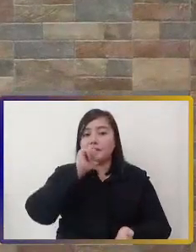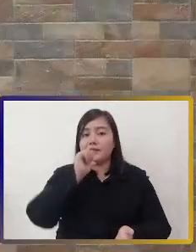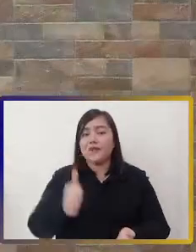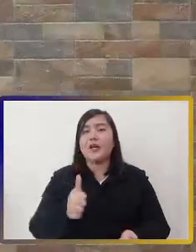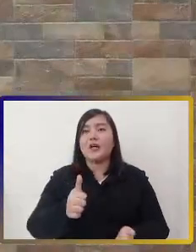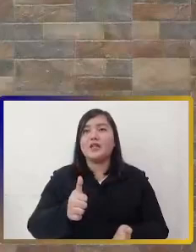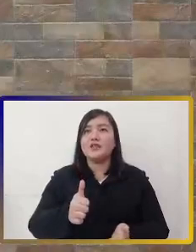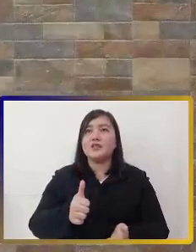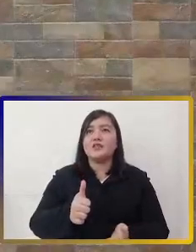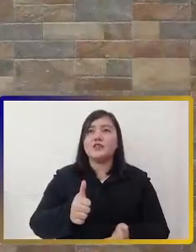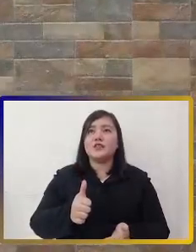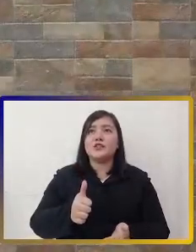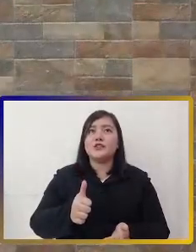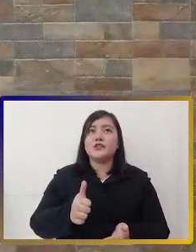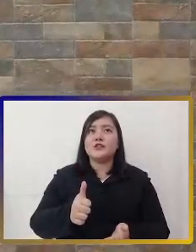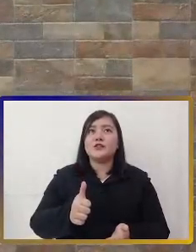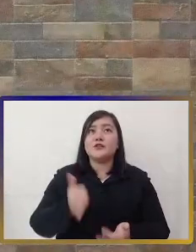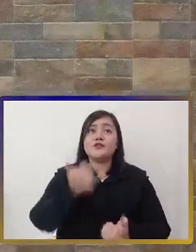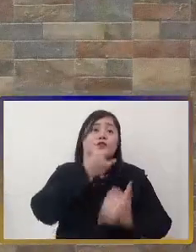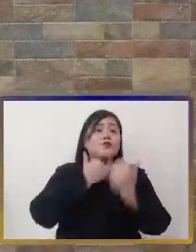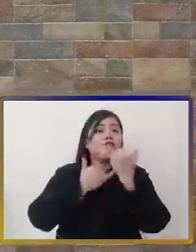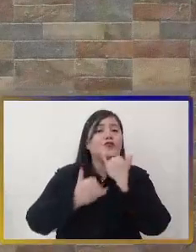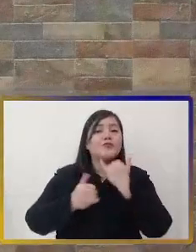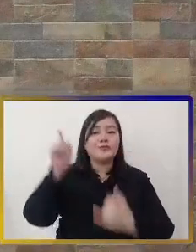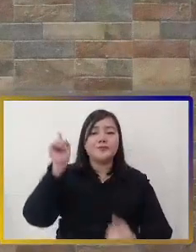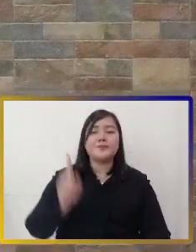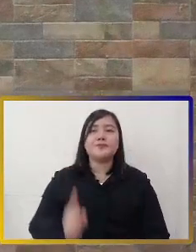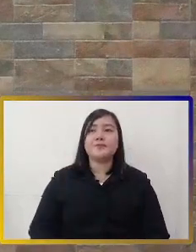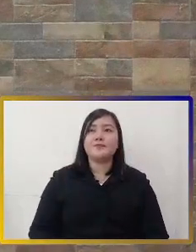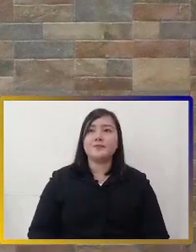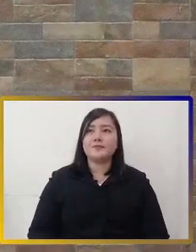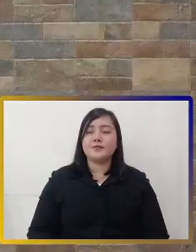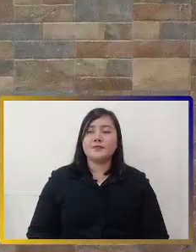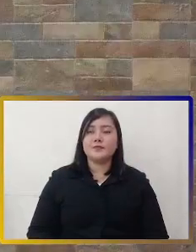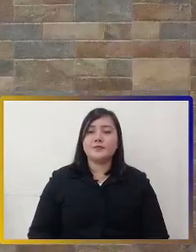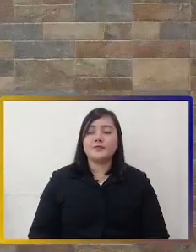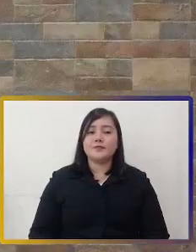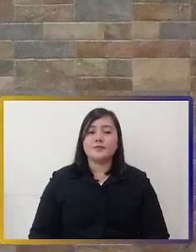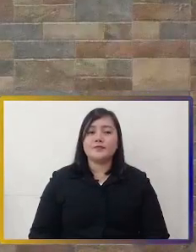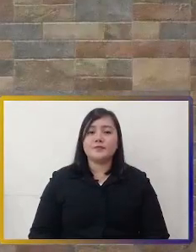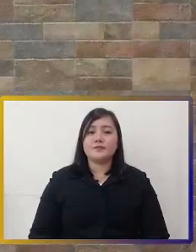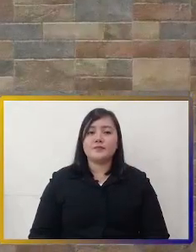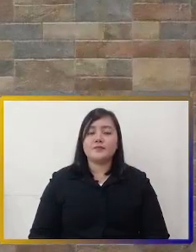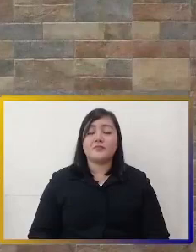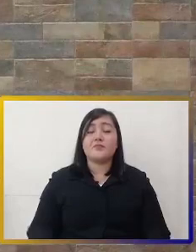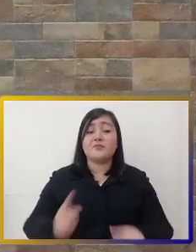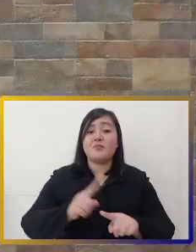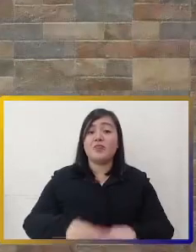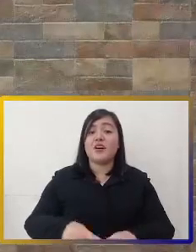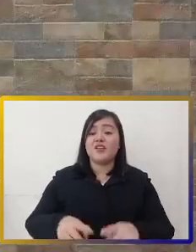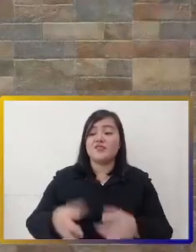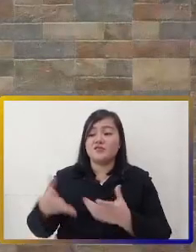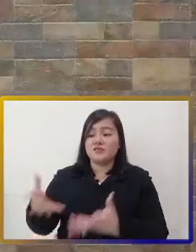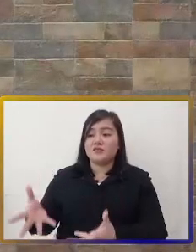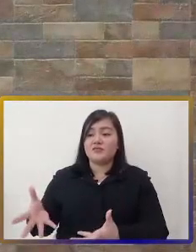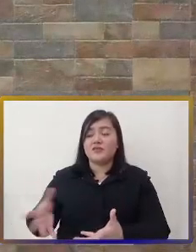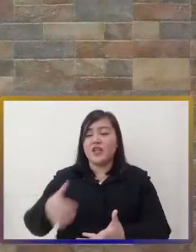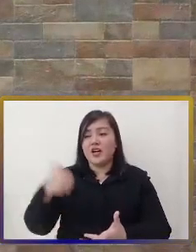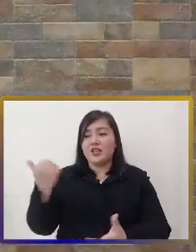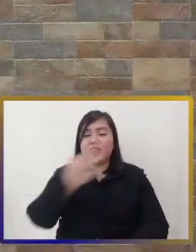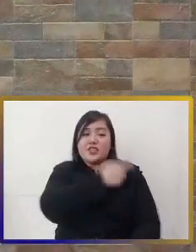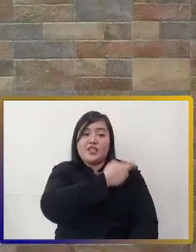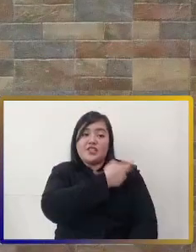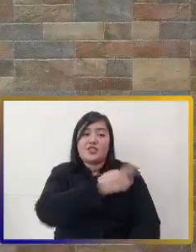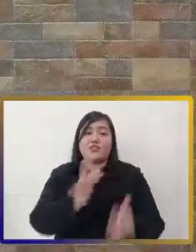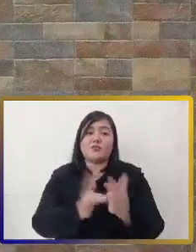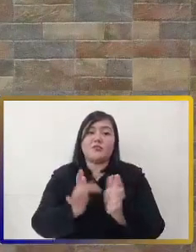Kahit na yung Biblia nila, pag ginamit natin, hindi ba bias sa atin. Pero yung Biblia ng mga grupo ng relihiyon ngayon ay pwede natin gamitin kung tutusin lang,